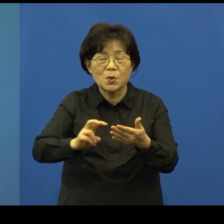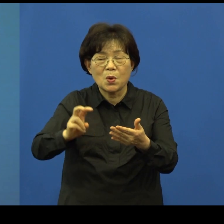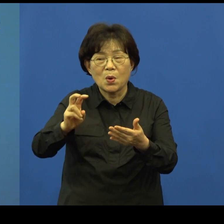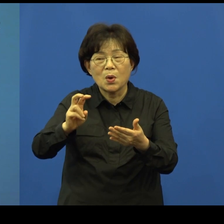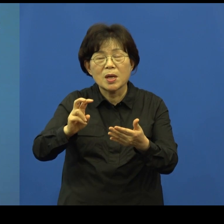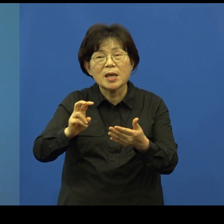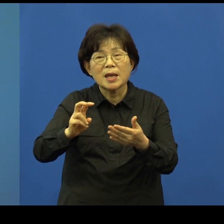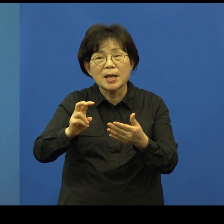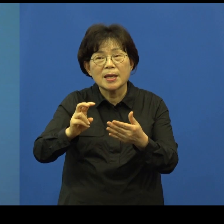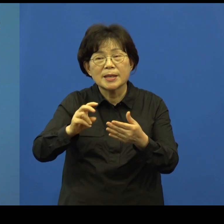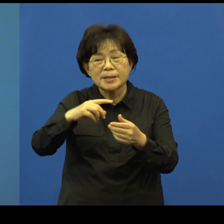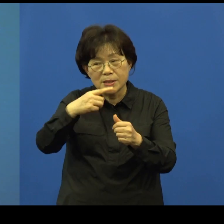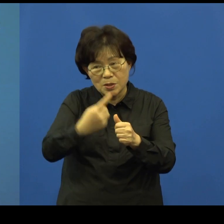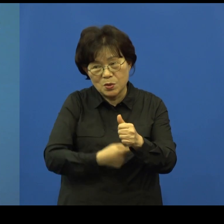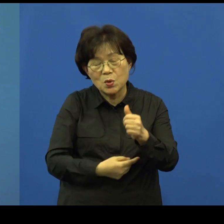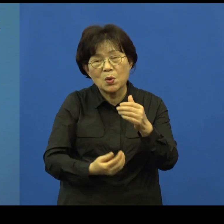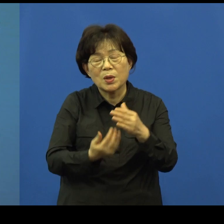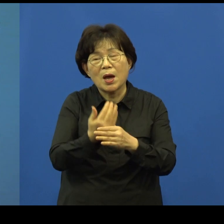신령한 노래가 나오고.